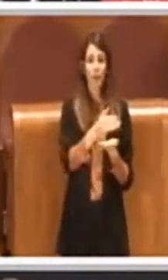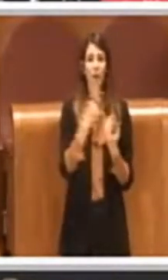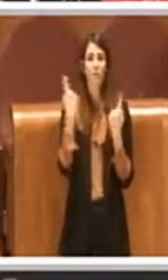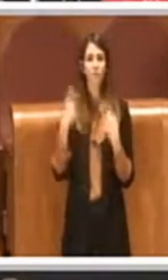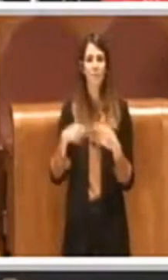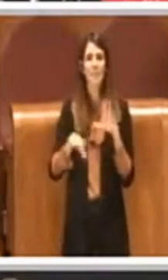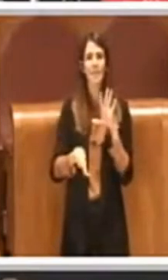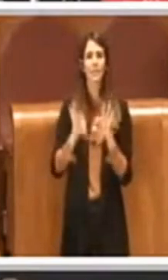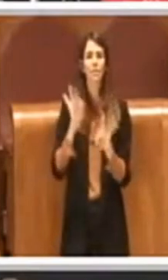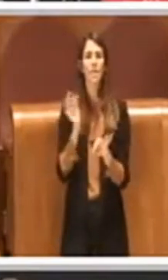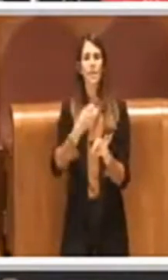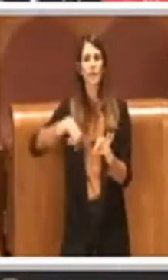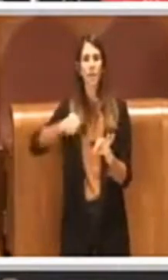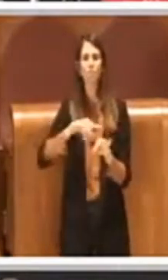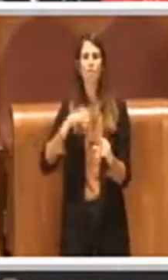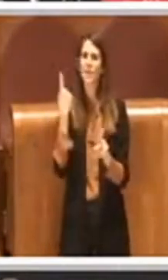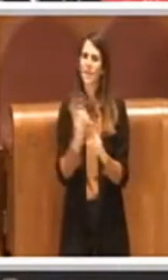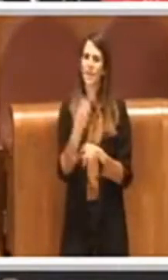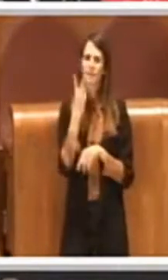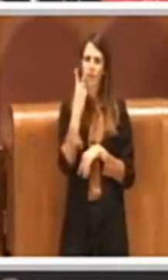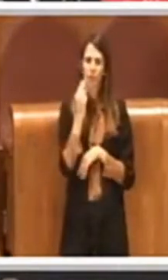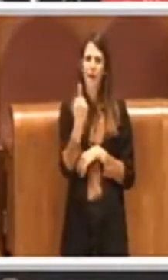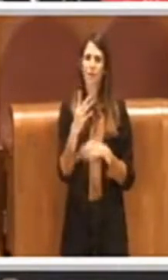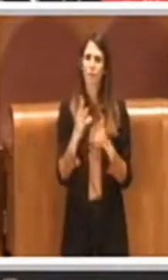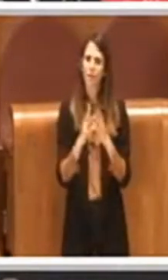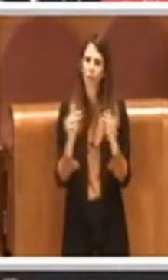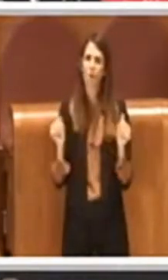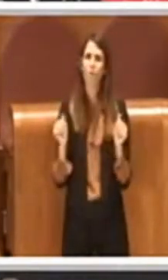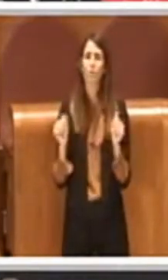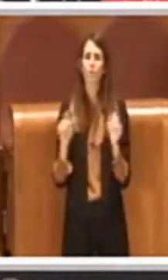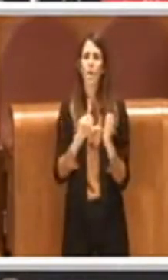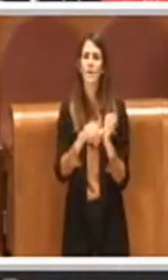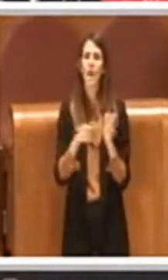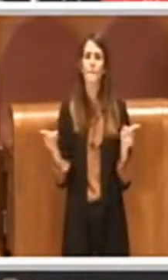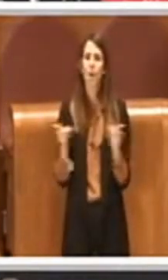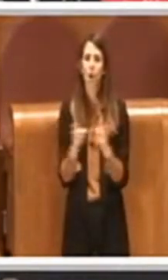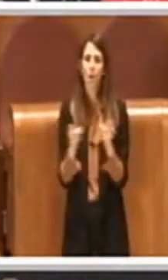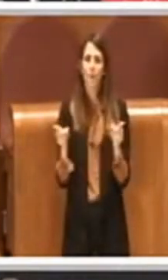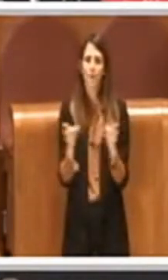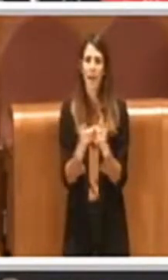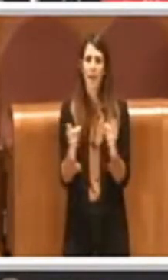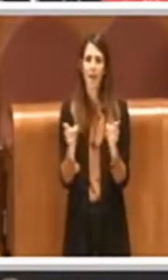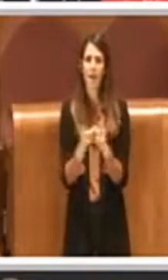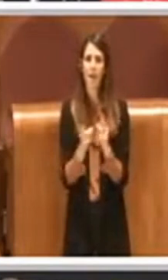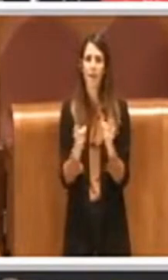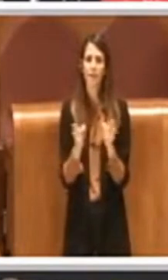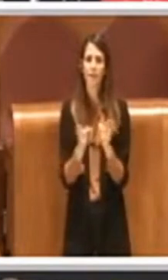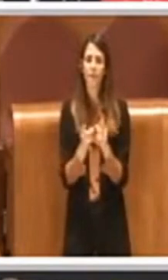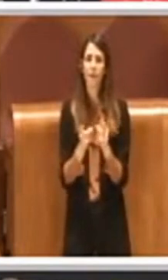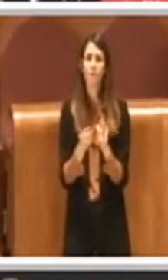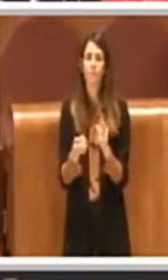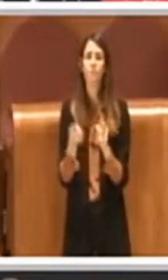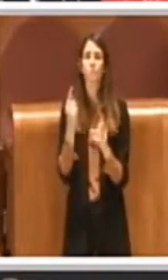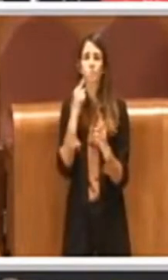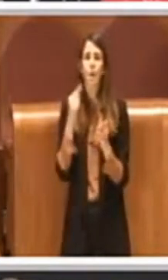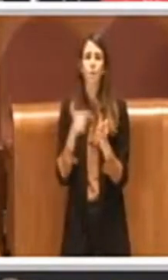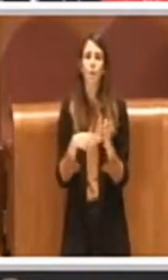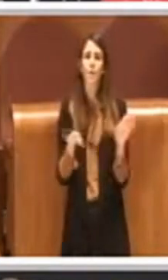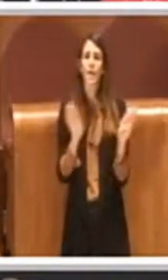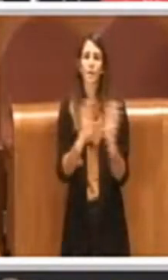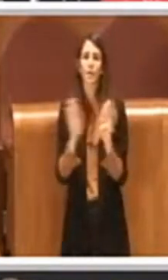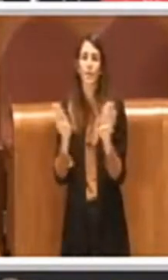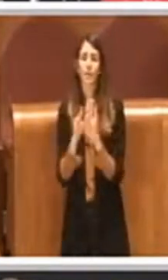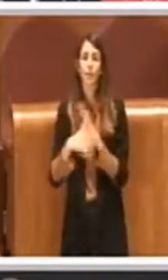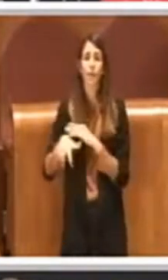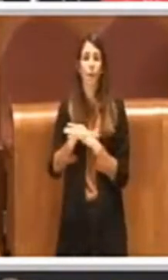su cui bisogna assolutamente trovare la soluzione nel tempo più immediato possibile è ritornare al porta a porta in questo quartiere che